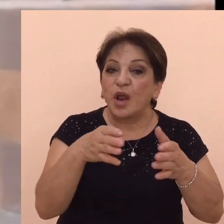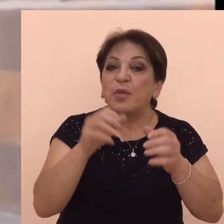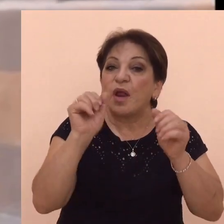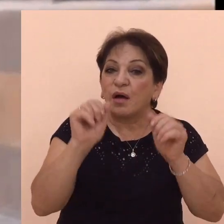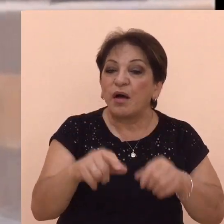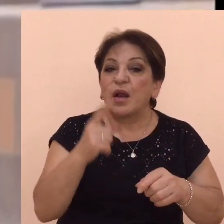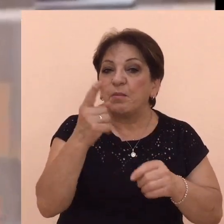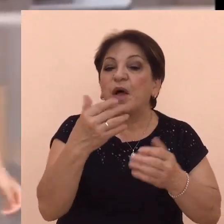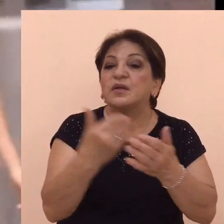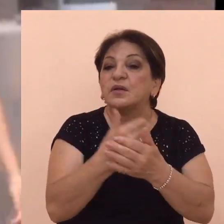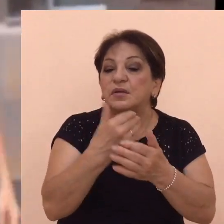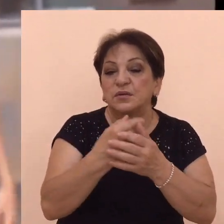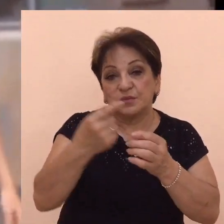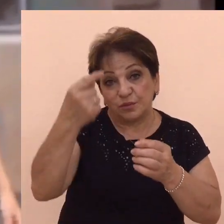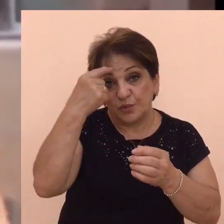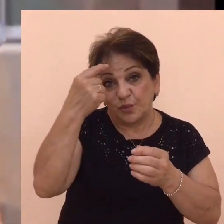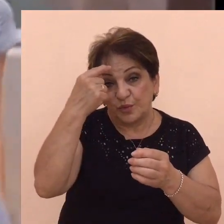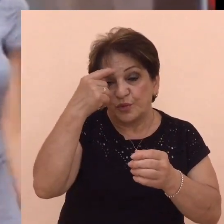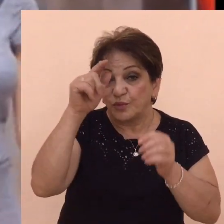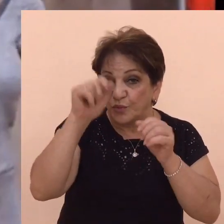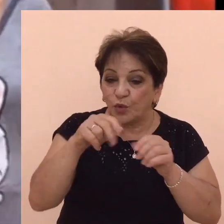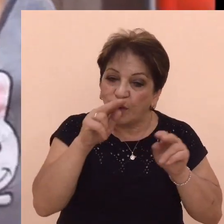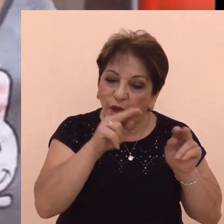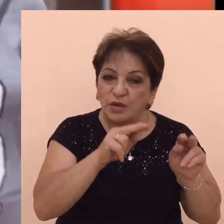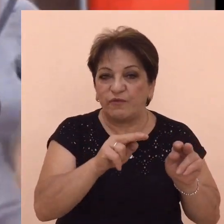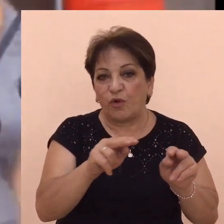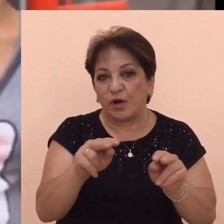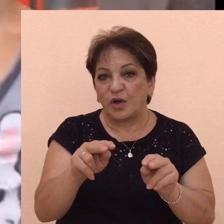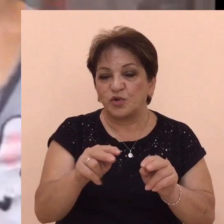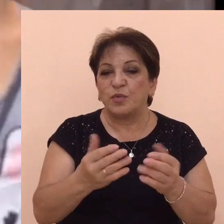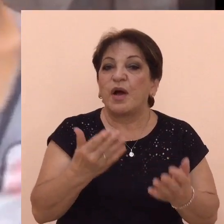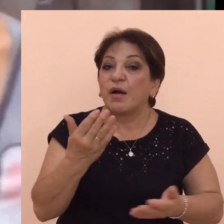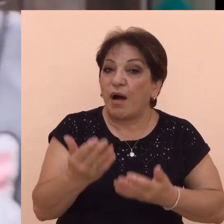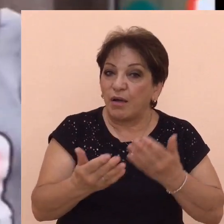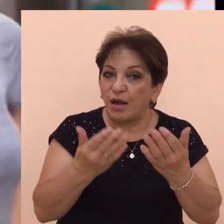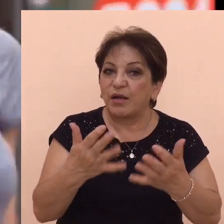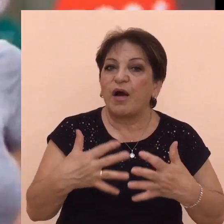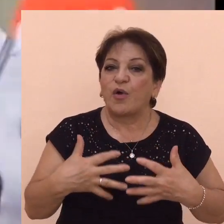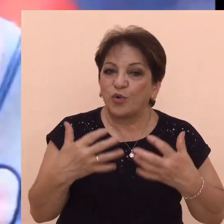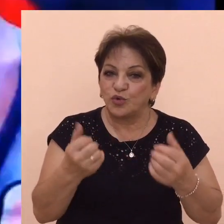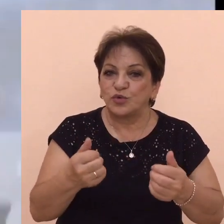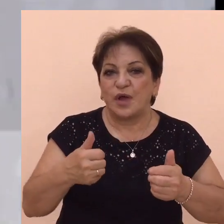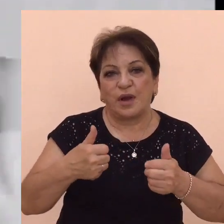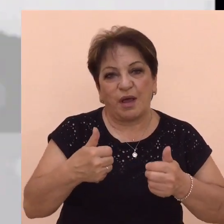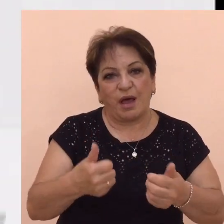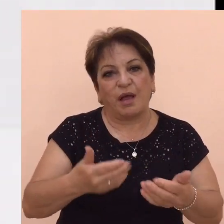միայն տեղեկացվածությամբ և հետևողականությամբ։ Քայլենք առողջության հետքերով։